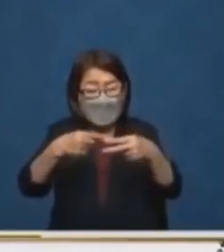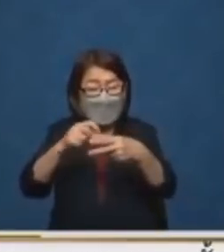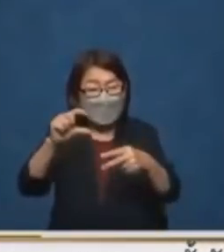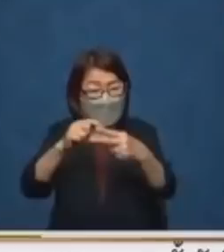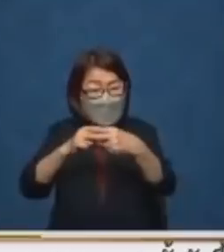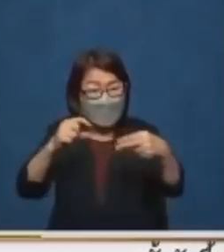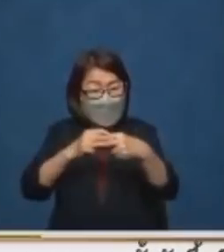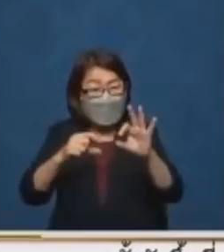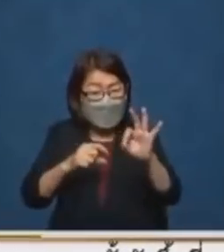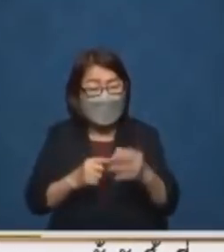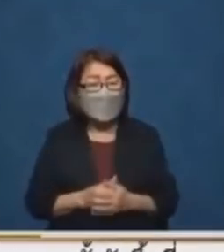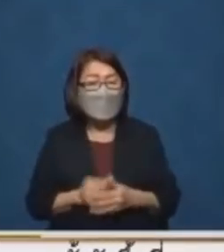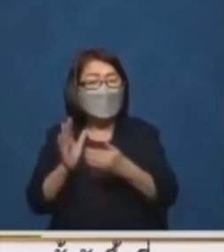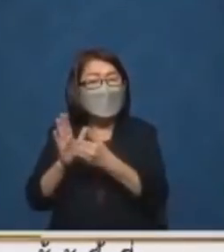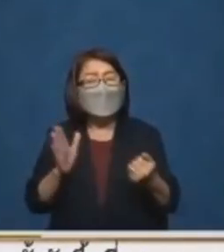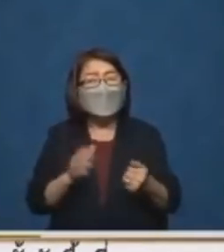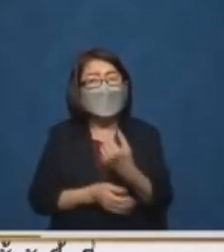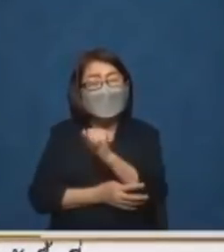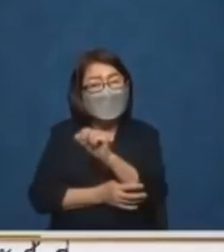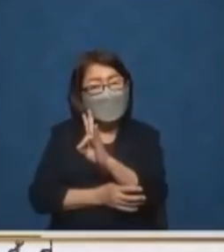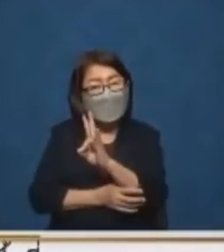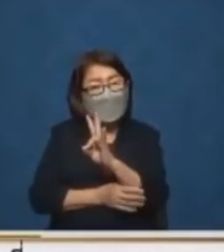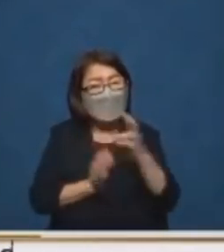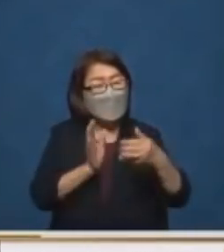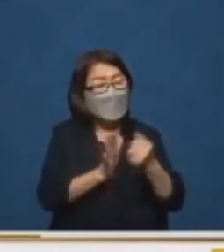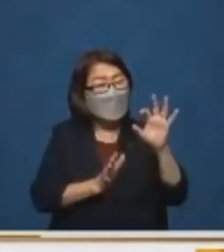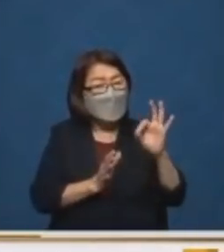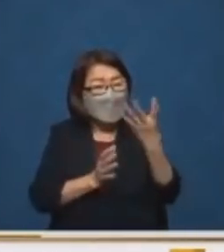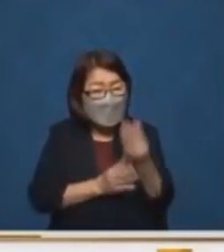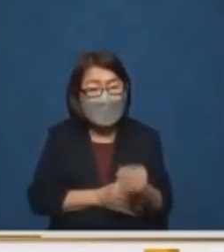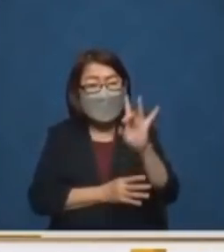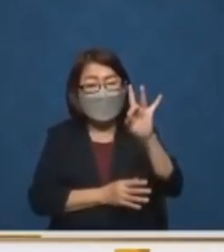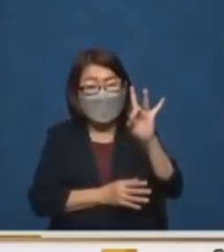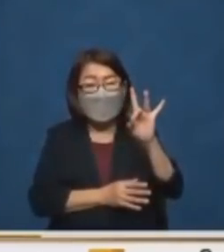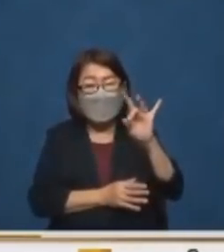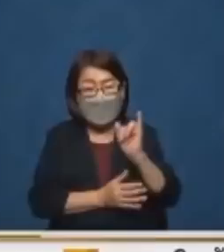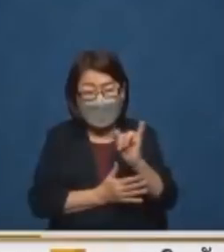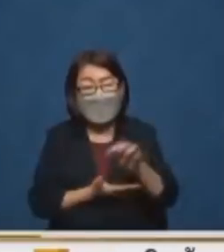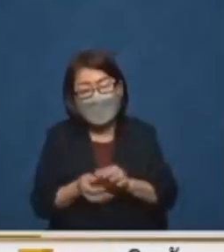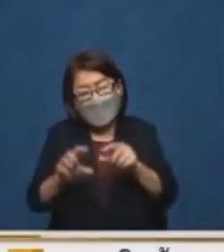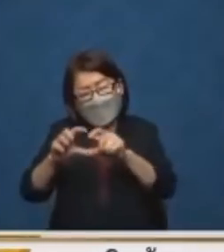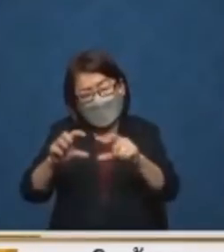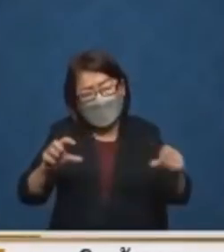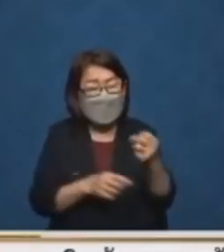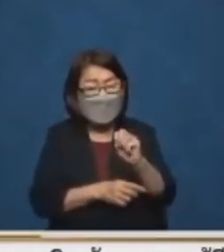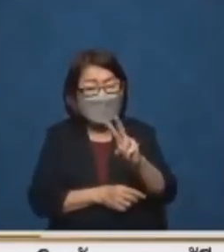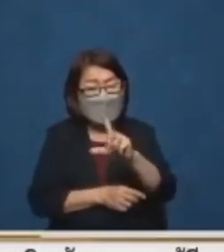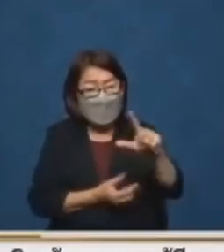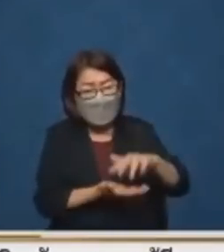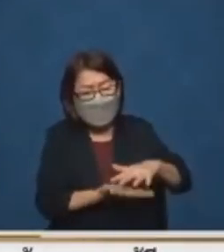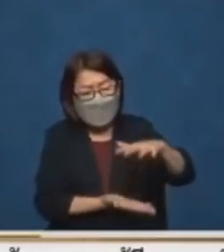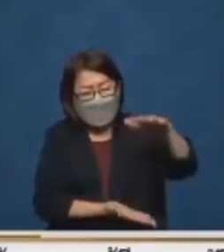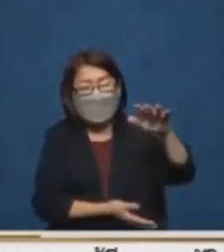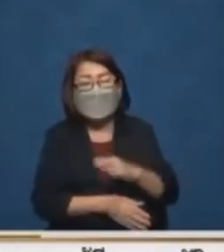8 เหลียน ต่อโดส ซือ 12 ล้านโดส เอา 12 คูณ 8